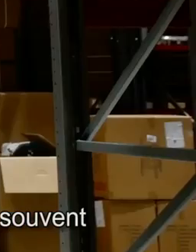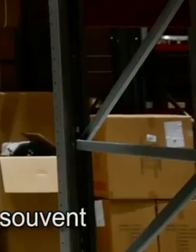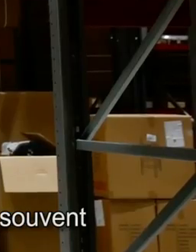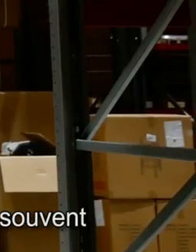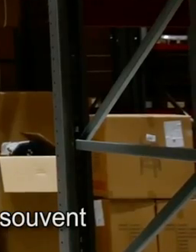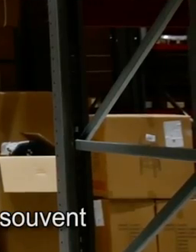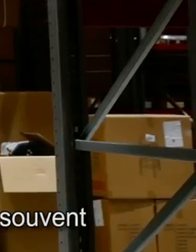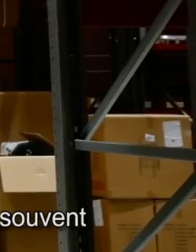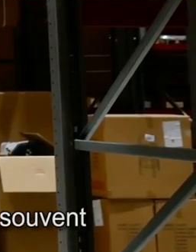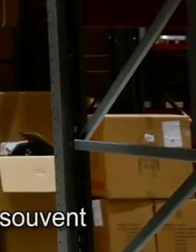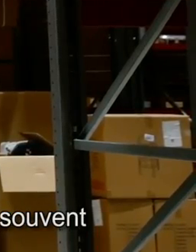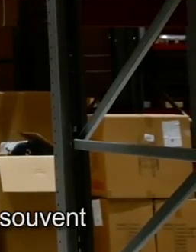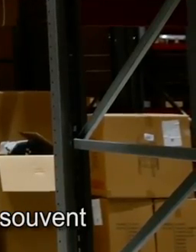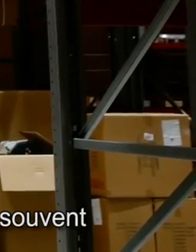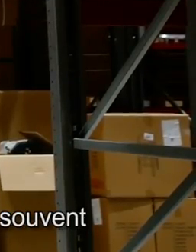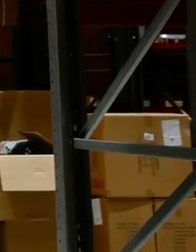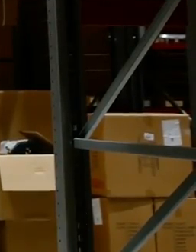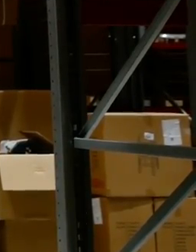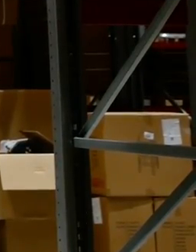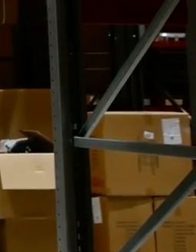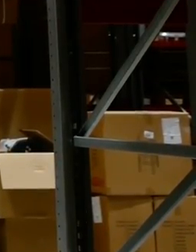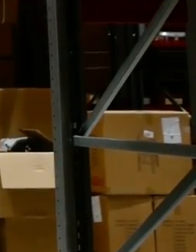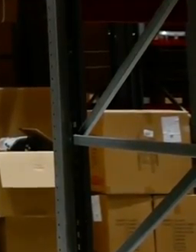modifiée, entraînant souvent isolement et précarisation.